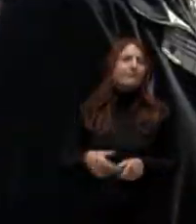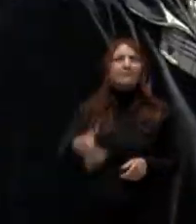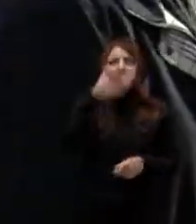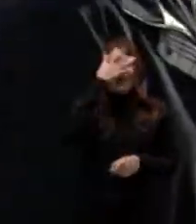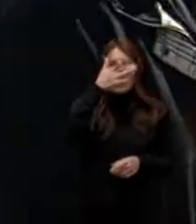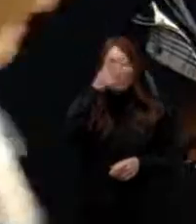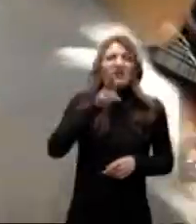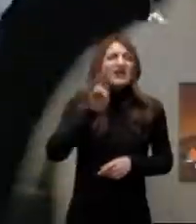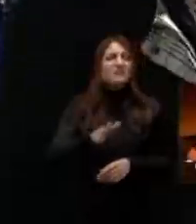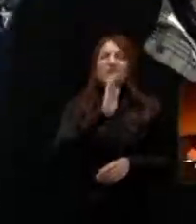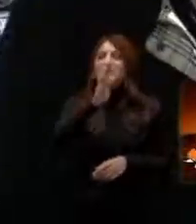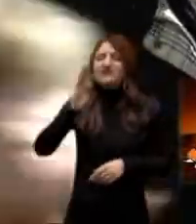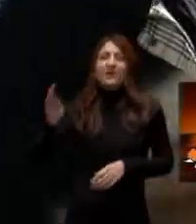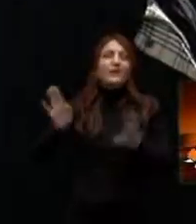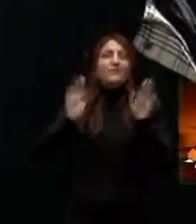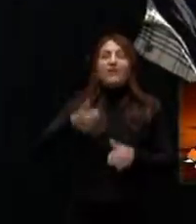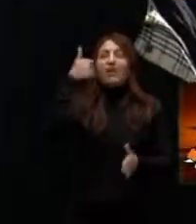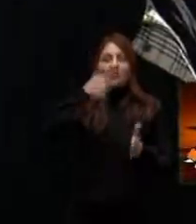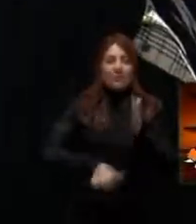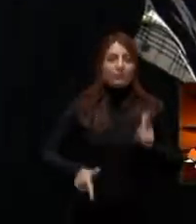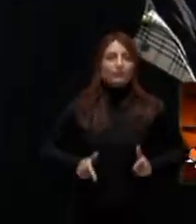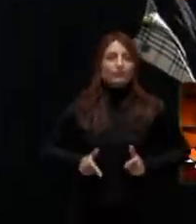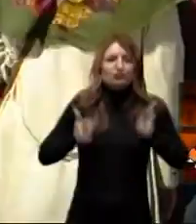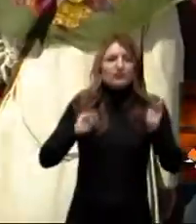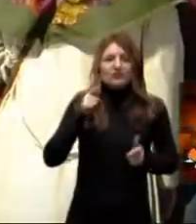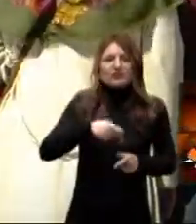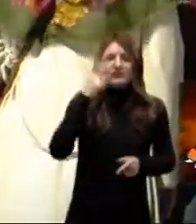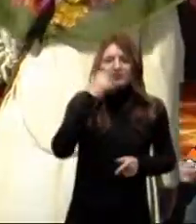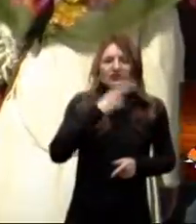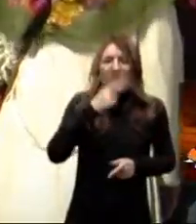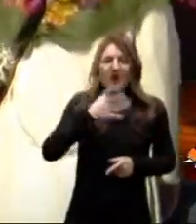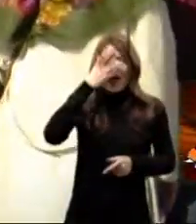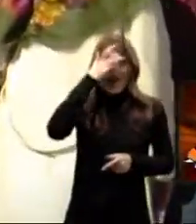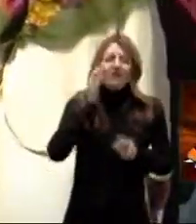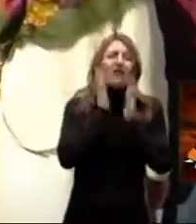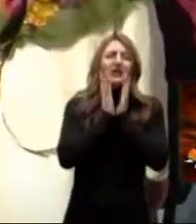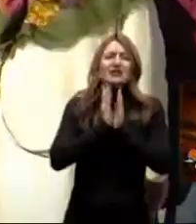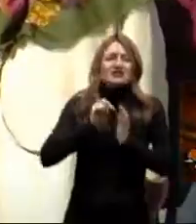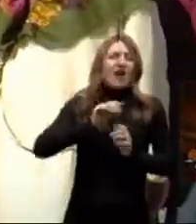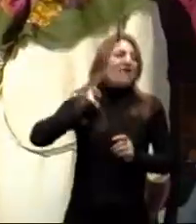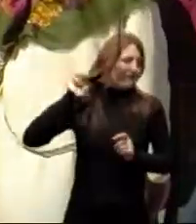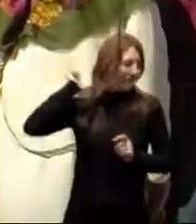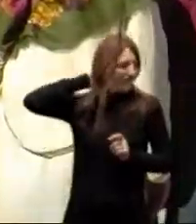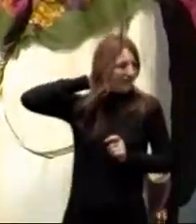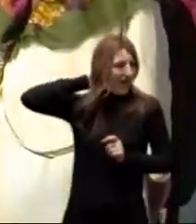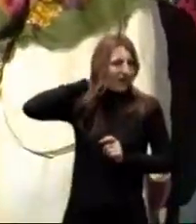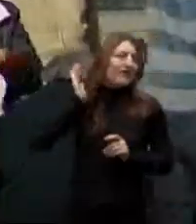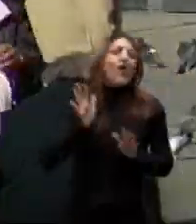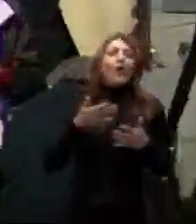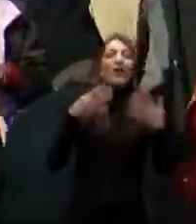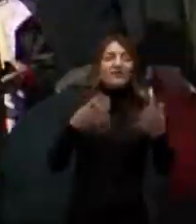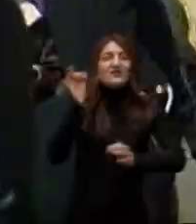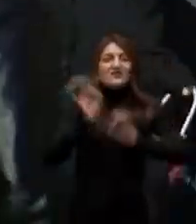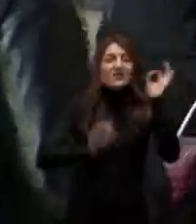Glavobolju je imao svatko od nas barem jednom u životu. Ona podrazumijeva bol u području glave, lica i gornjeg dijela vrata. Skoro oko